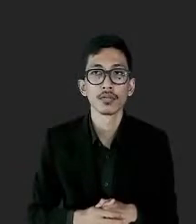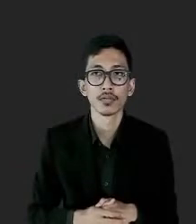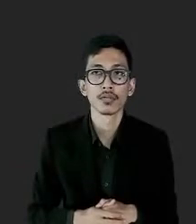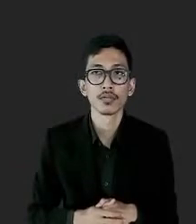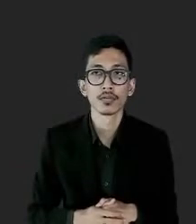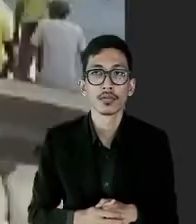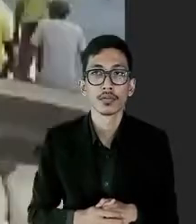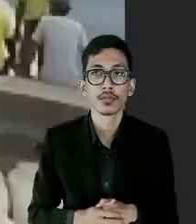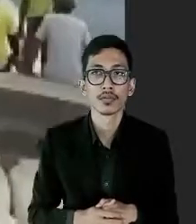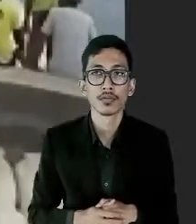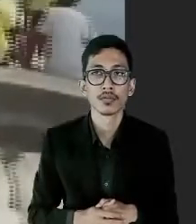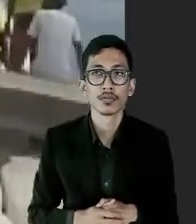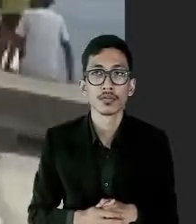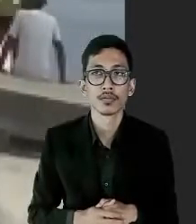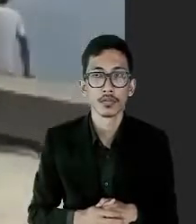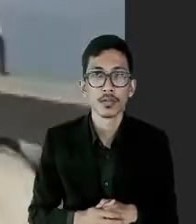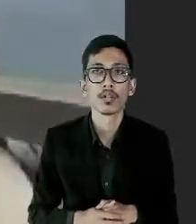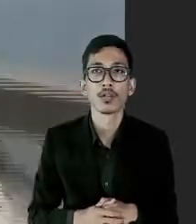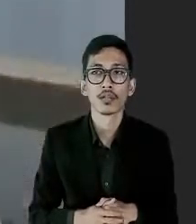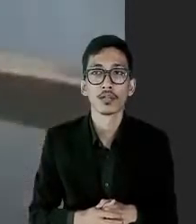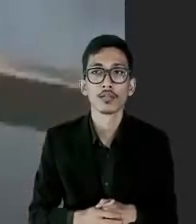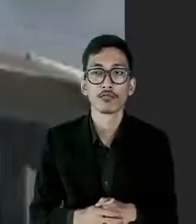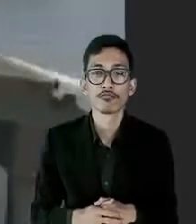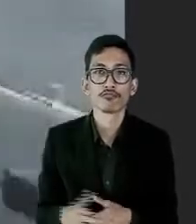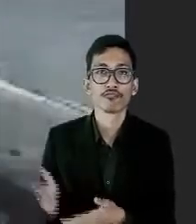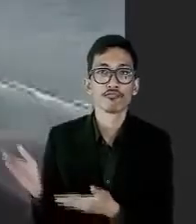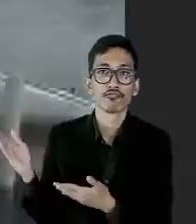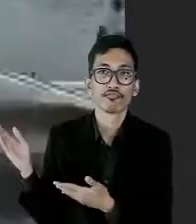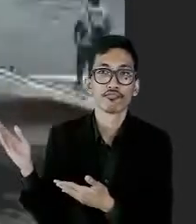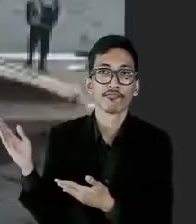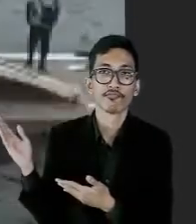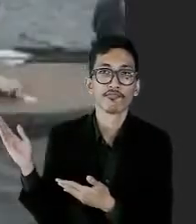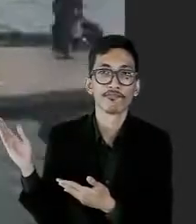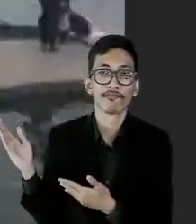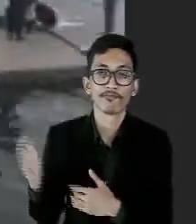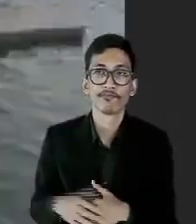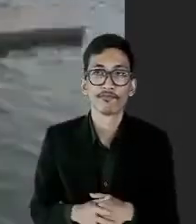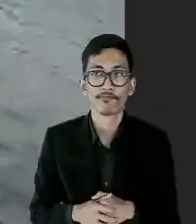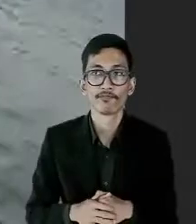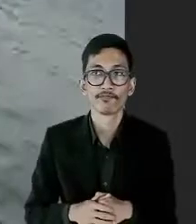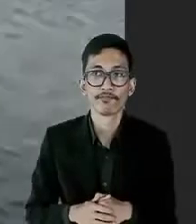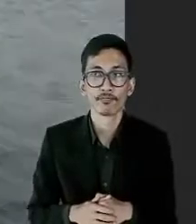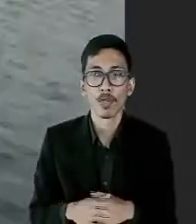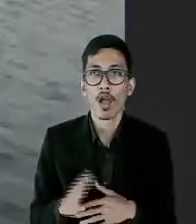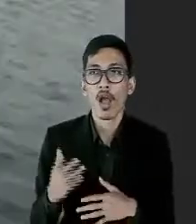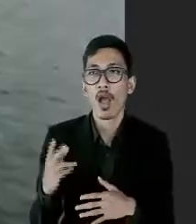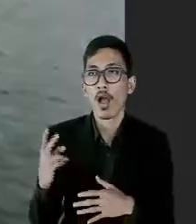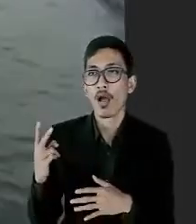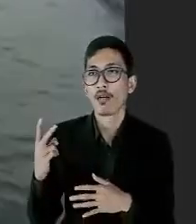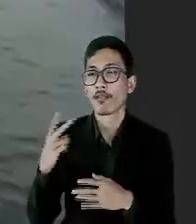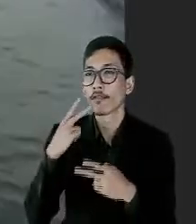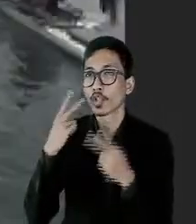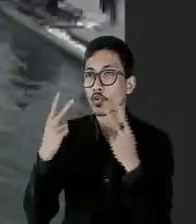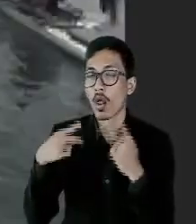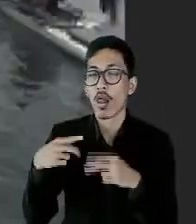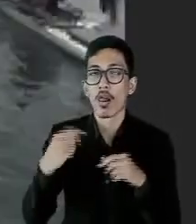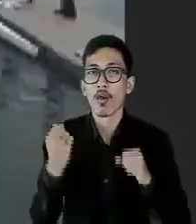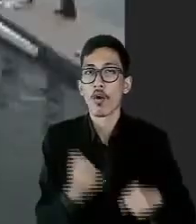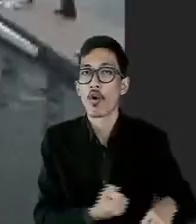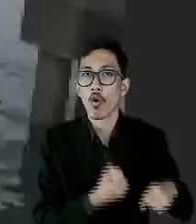Oke, aku ternyata screen lock. Maaf ya. Ya. Ini ya. Bagus. Nah, ini ada pemandangan di cabang olahraga